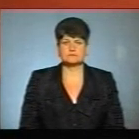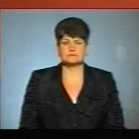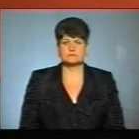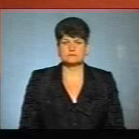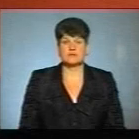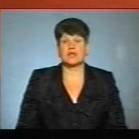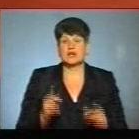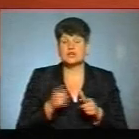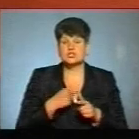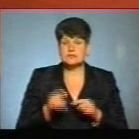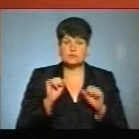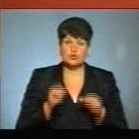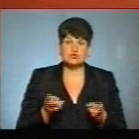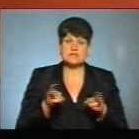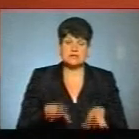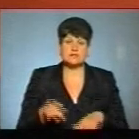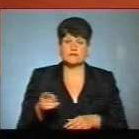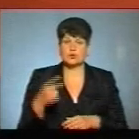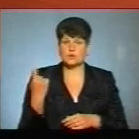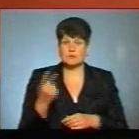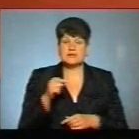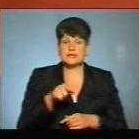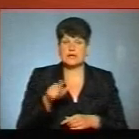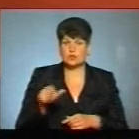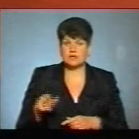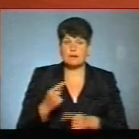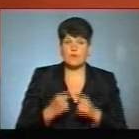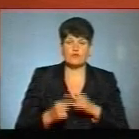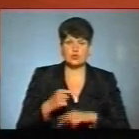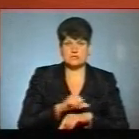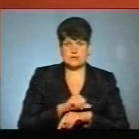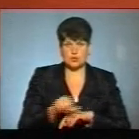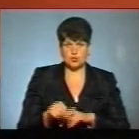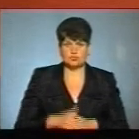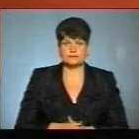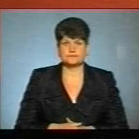Чи зможуть залишитися в Тернопільській області ті люди, які повернулися із-за кордону?